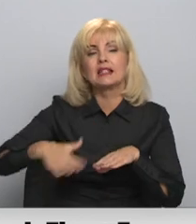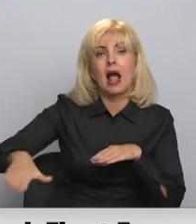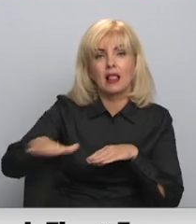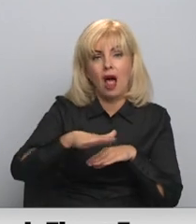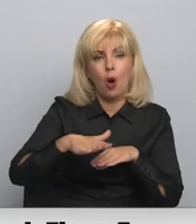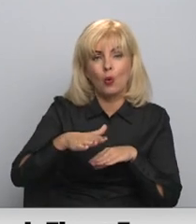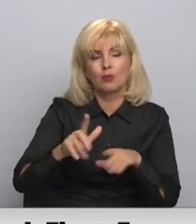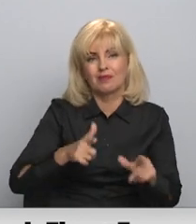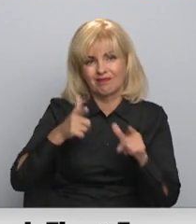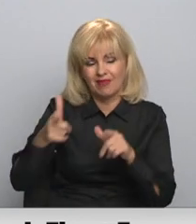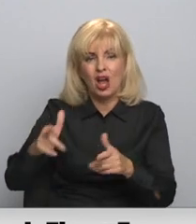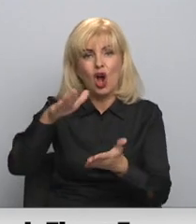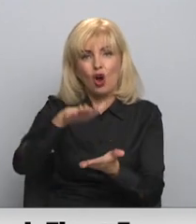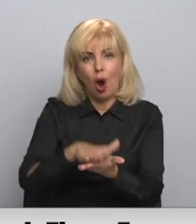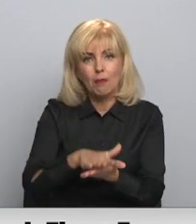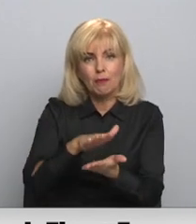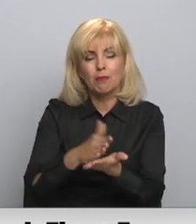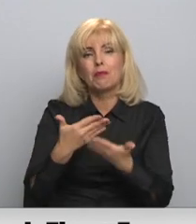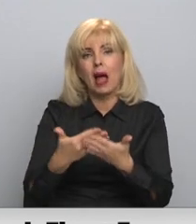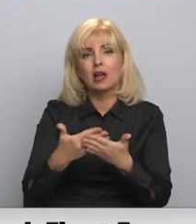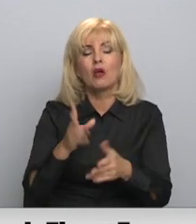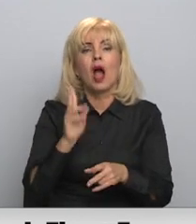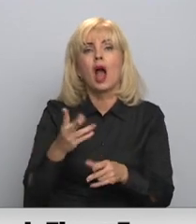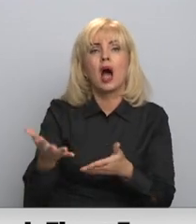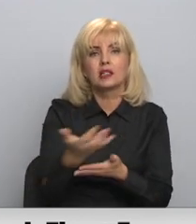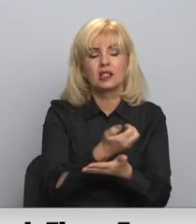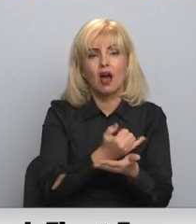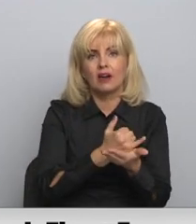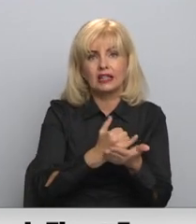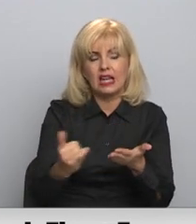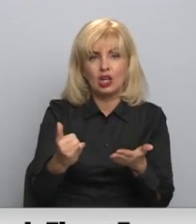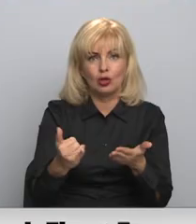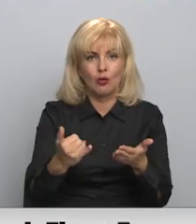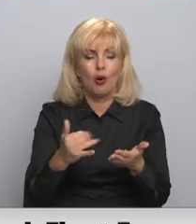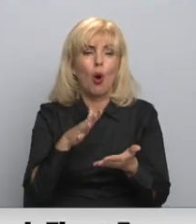taču lielākās raizes esot par to, kā savākt tīru kompostējamo materiālu.